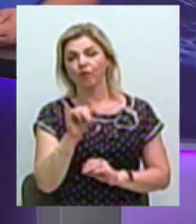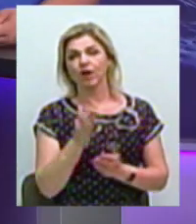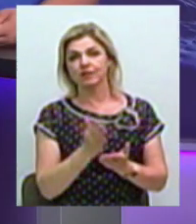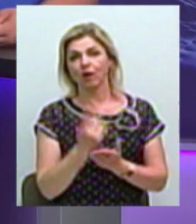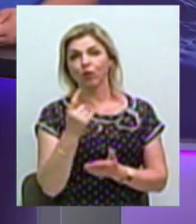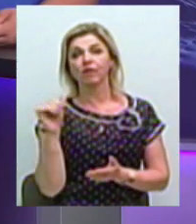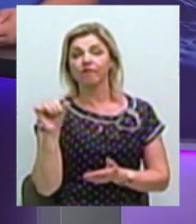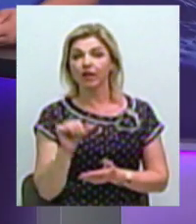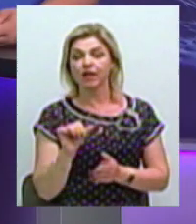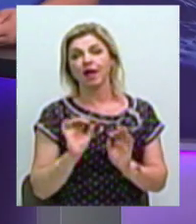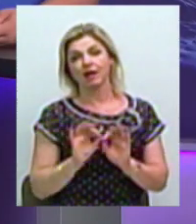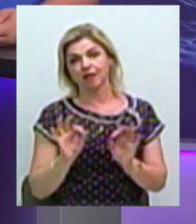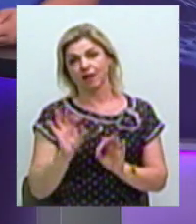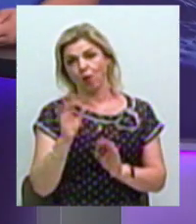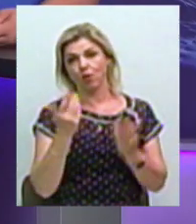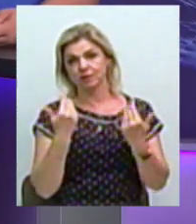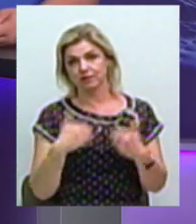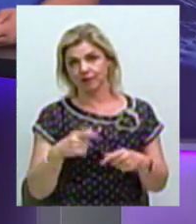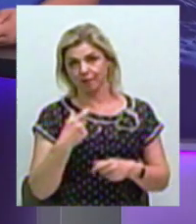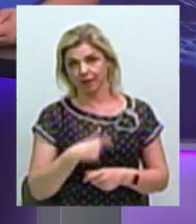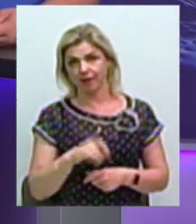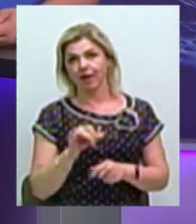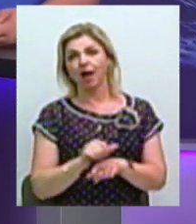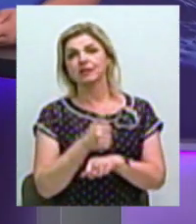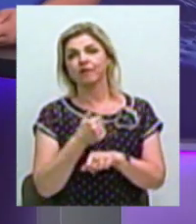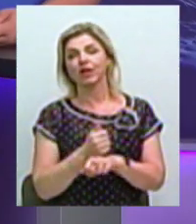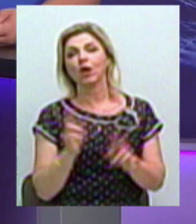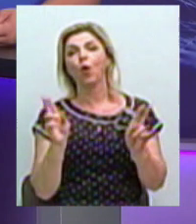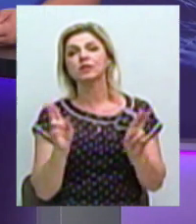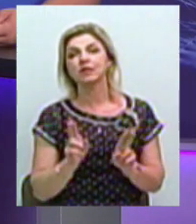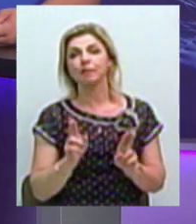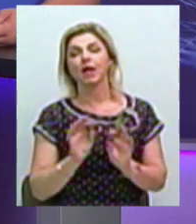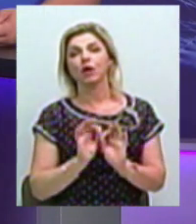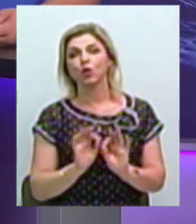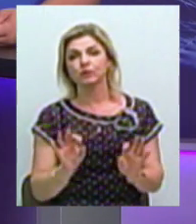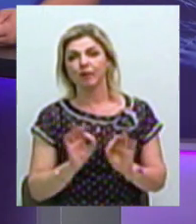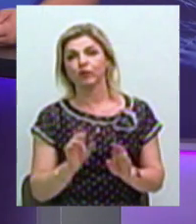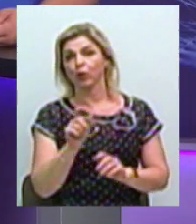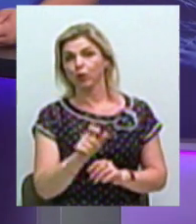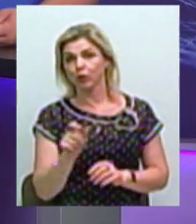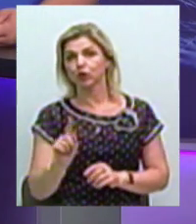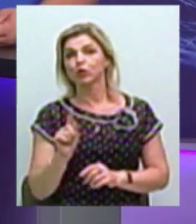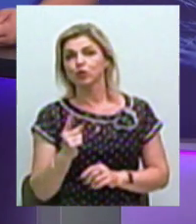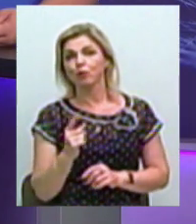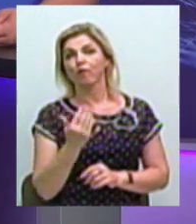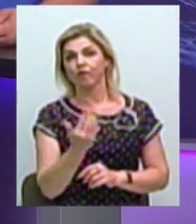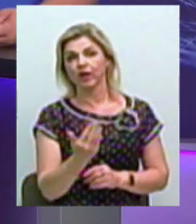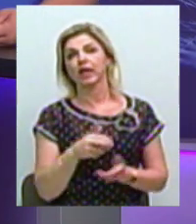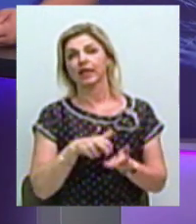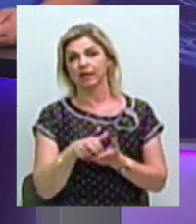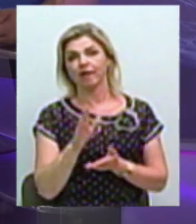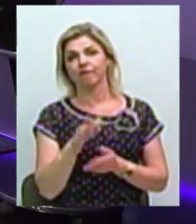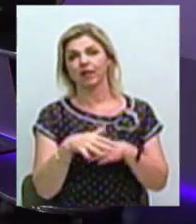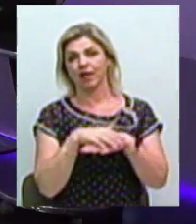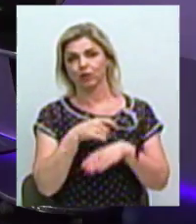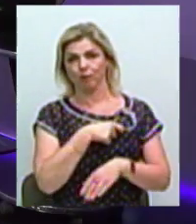аби розказати про себе і такий основний концепт – розповісти людям, чому саме ви йдете